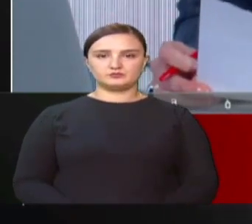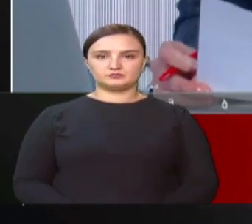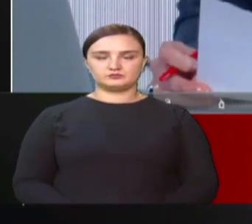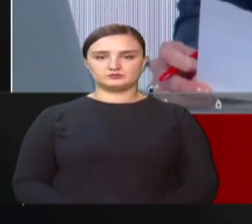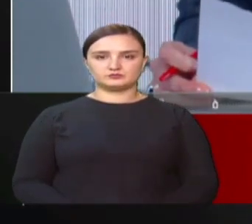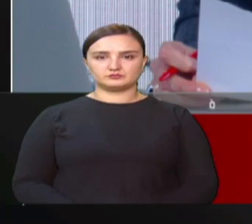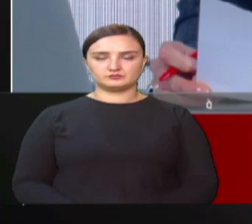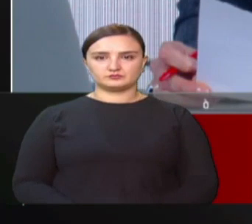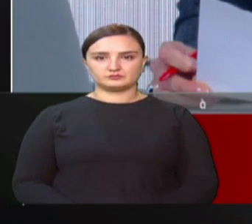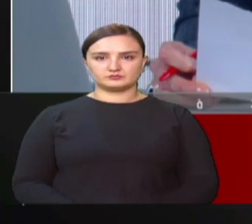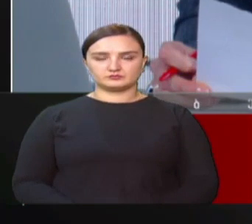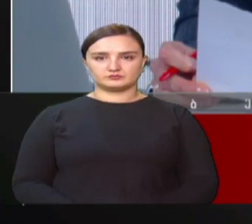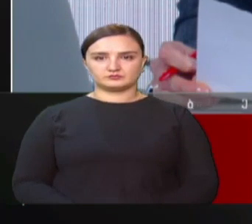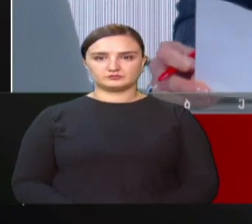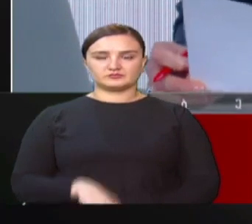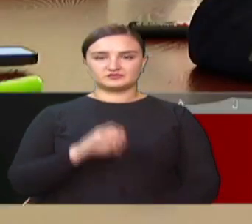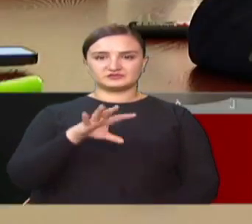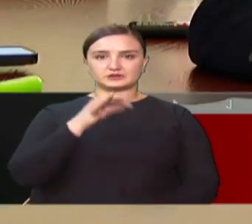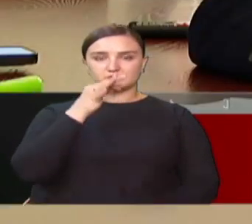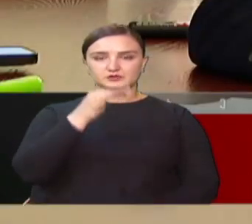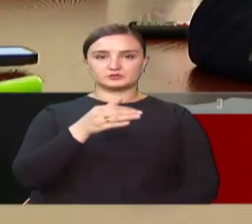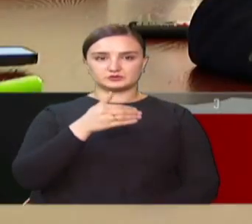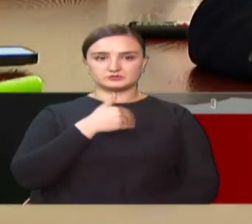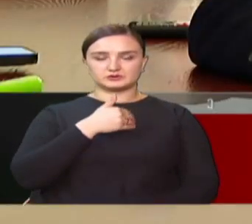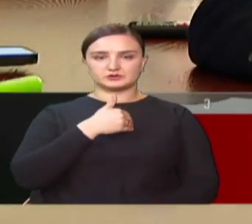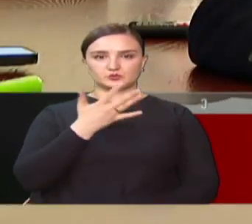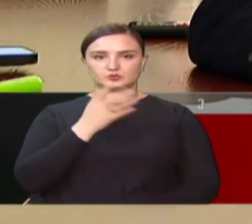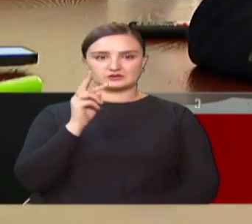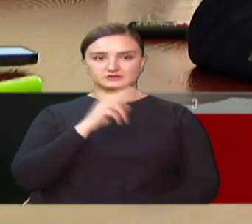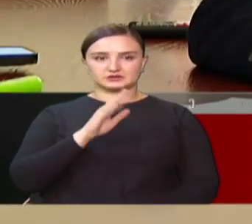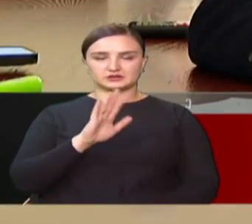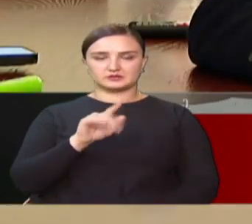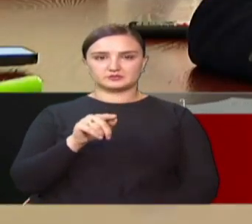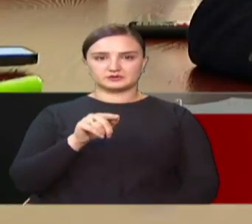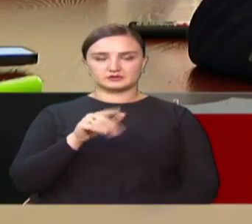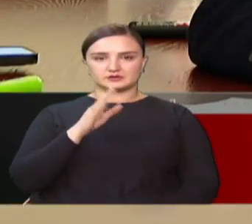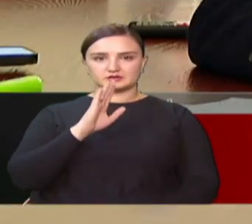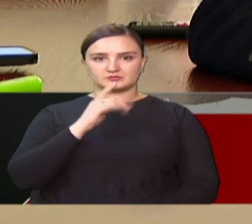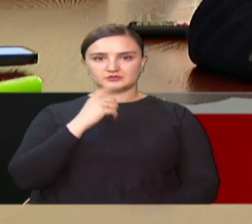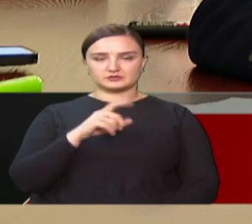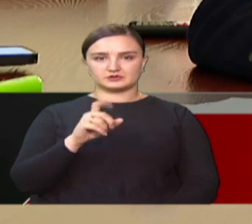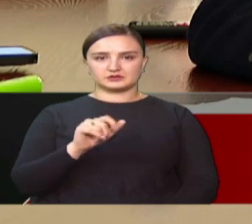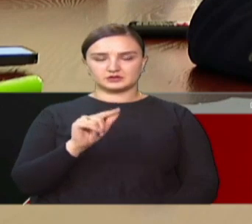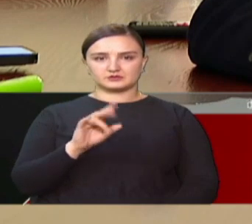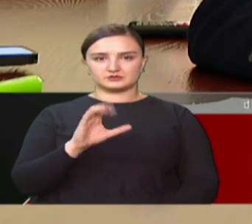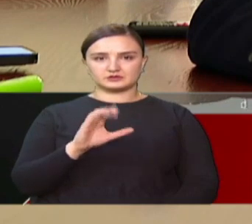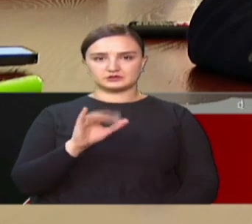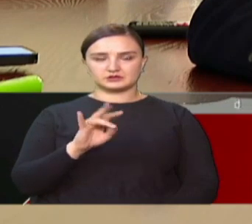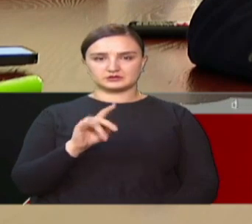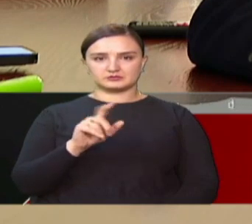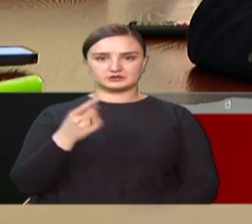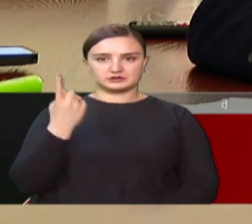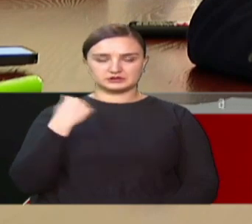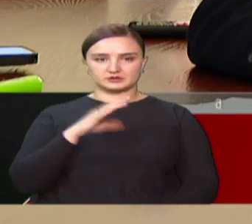ვიდრე პასუხს გაგცემდეთ დასმულ შეკითხვაზე, მინდა თუ არ ვცდები, რესპონდენტი ქალბატონი ხათუნა სამნიძე გახდათ